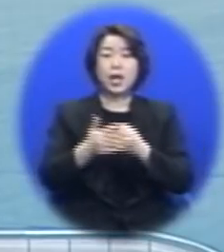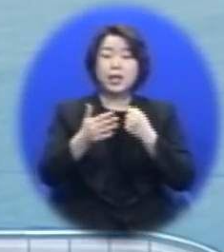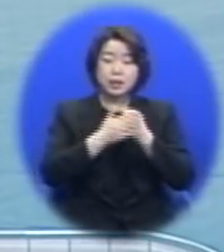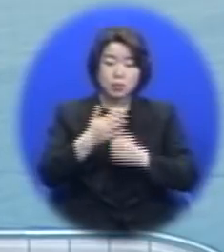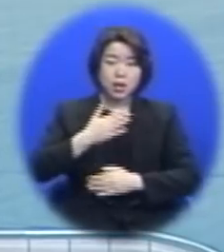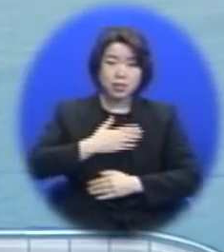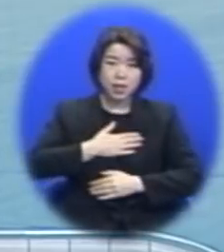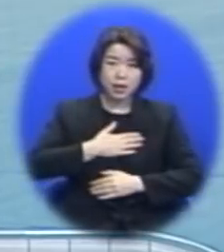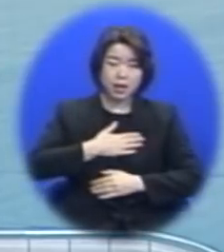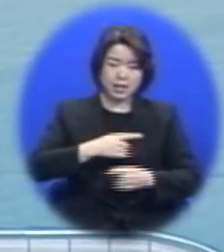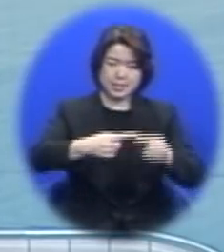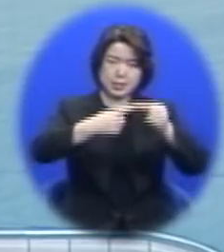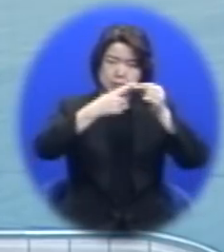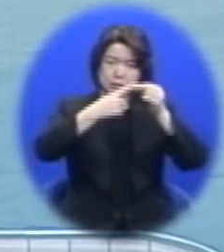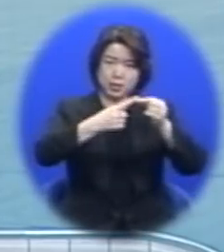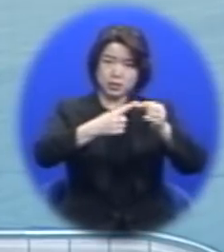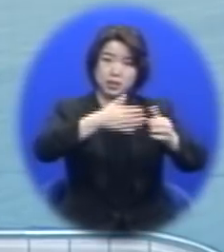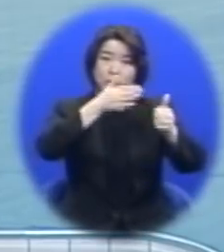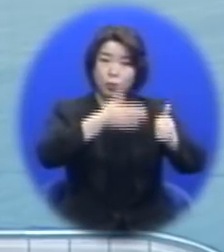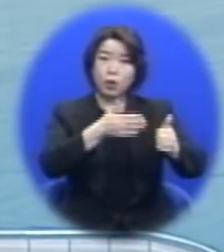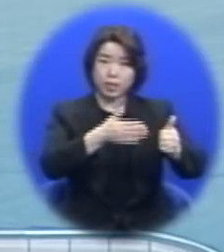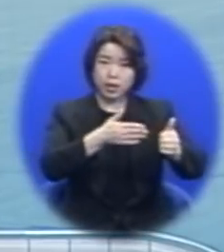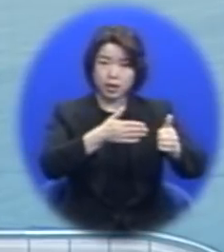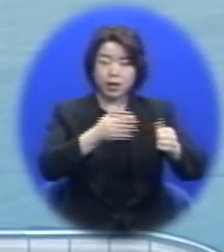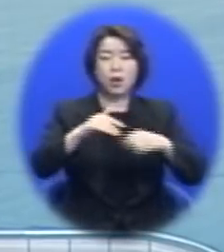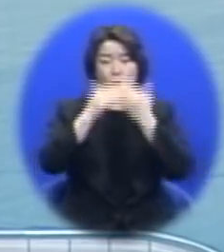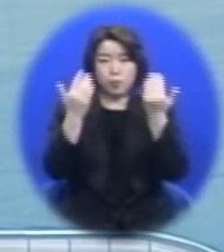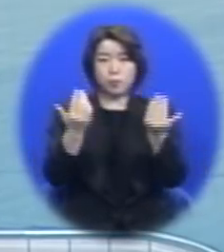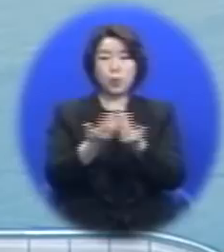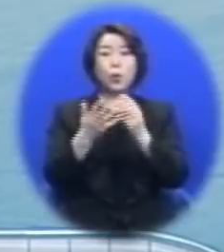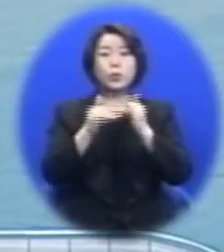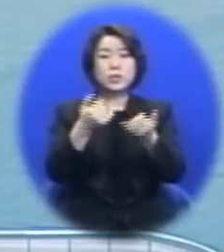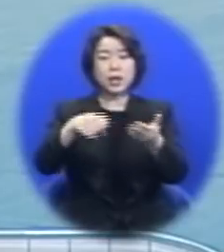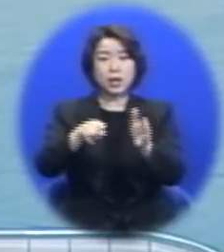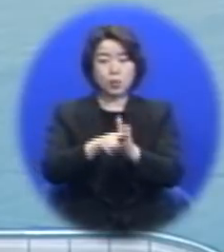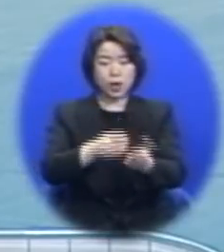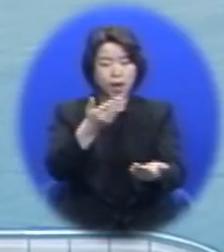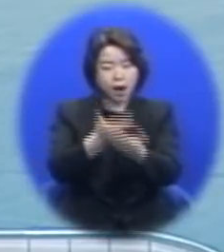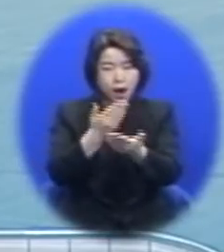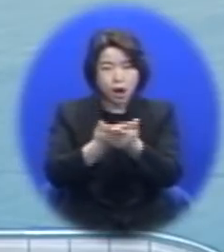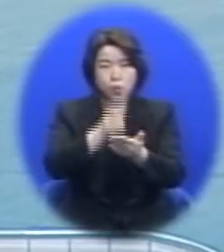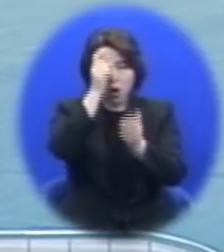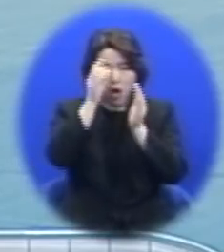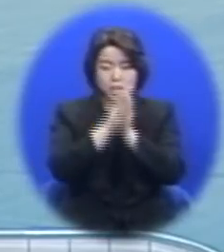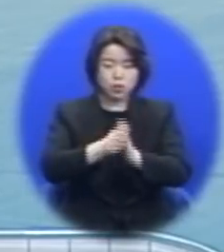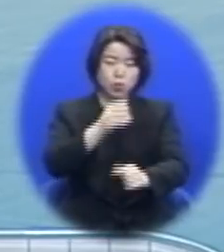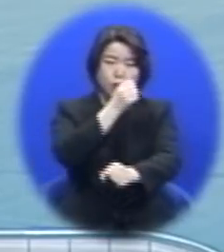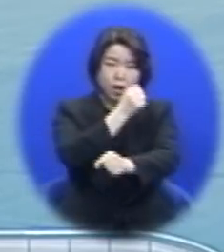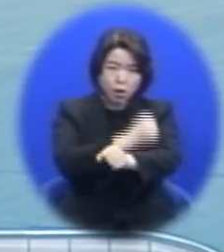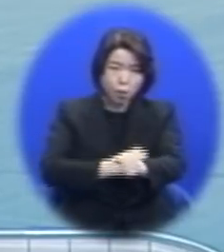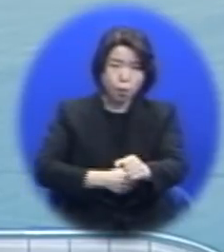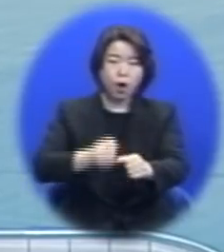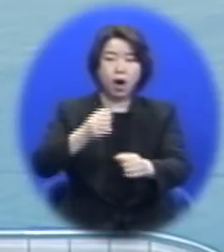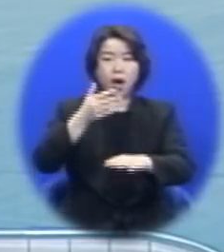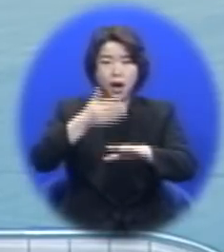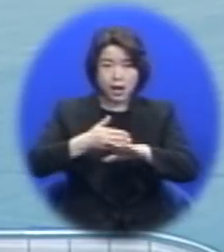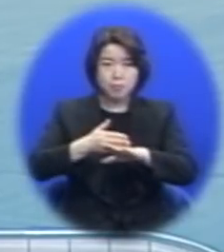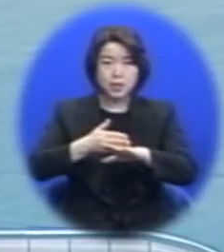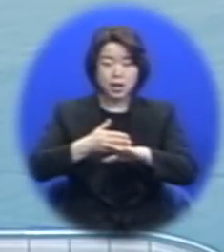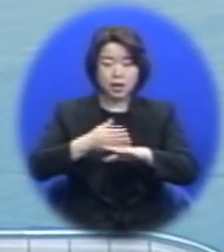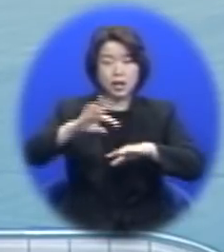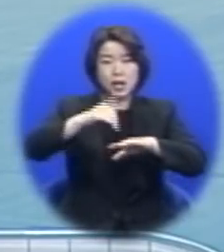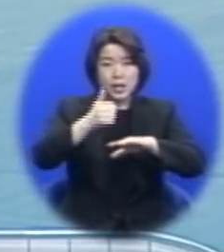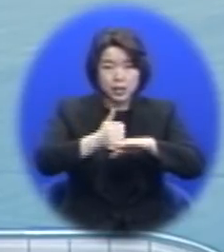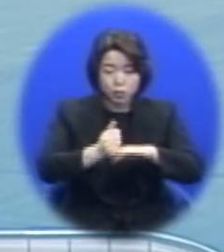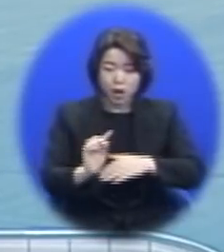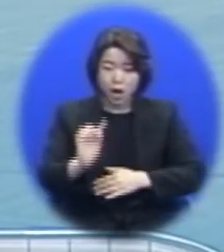내가 첫째로 권하노니 모든 사람을 위하여 간구와 기도와 도구와 감사를 하되 임금들과